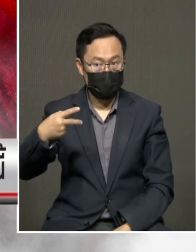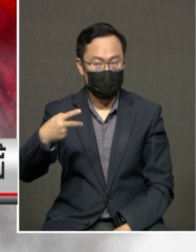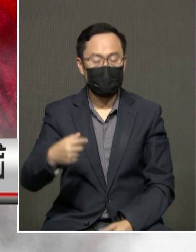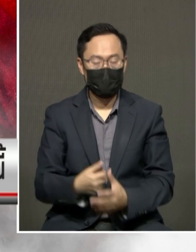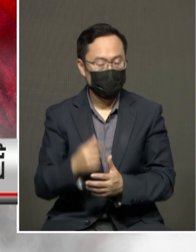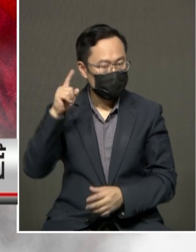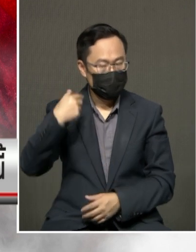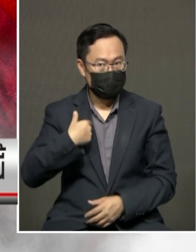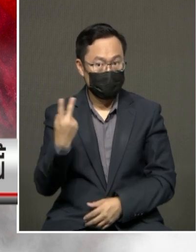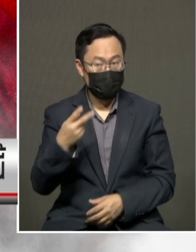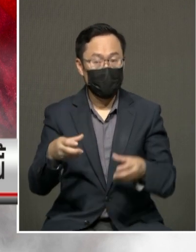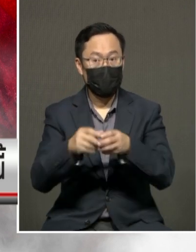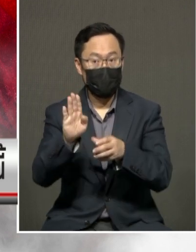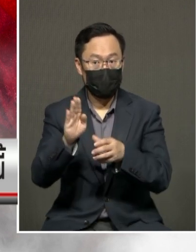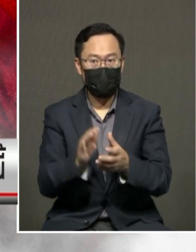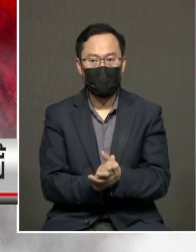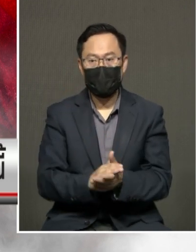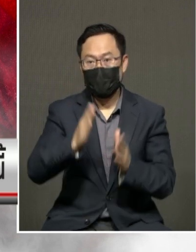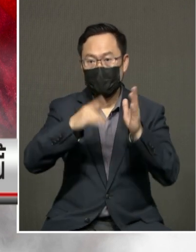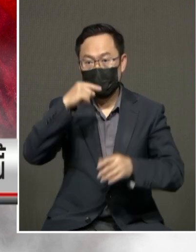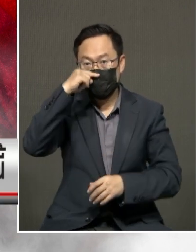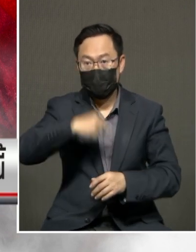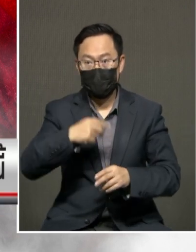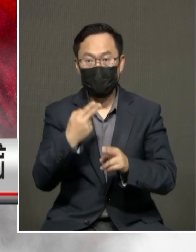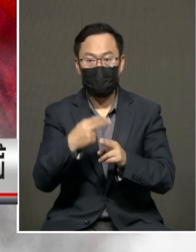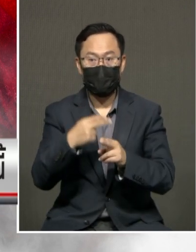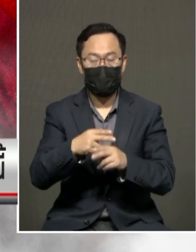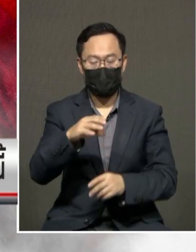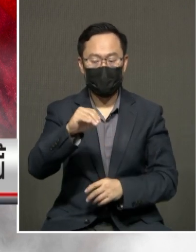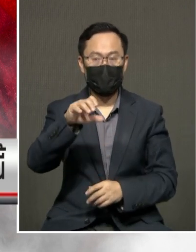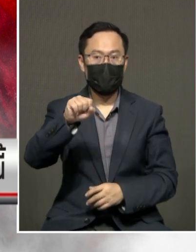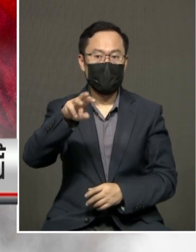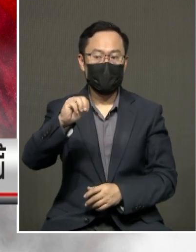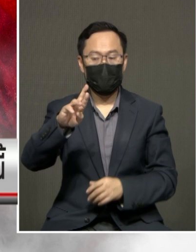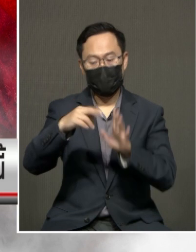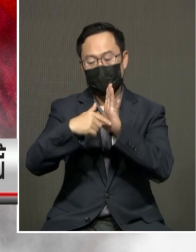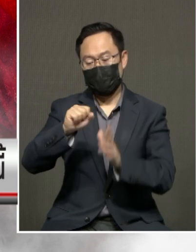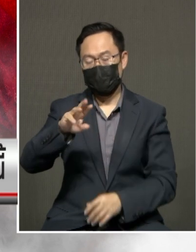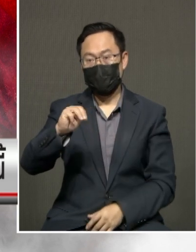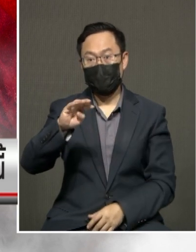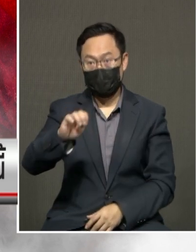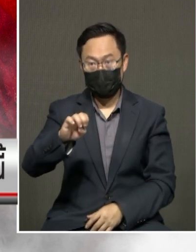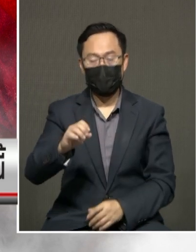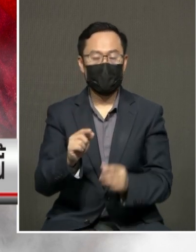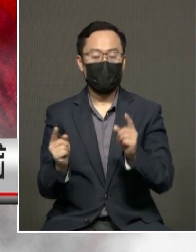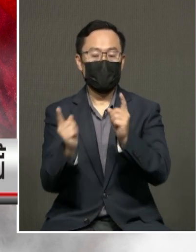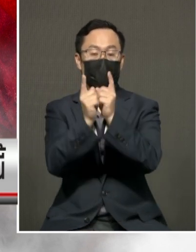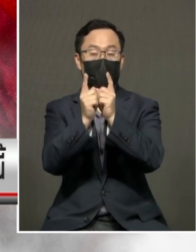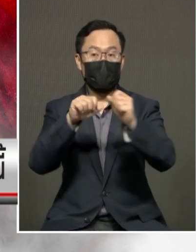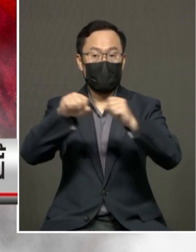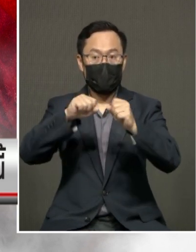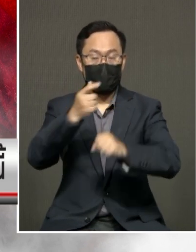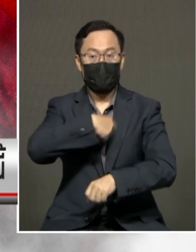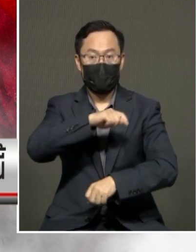โสมรัศมีมานพยิมนะคะก็ชนะคะแนนเดซี่เซเว่นมวยไทยนักชกจากสเปนไปนะคะแล้วก็เพชรน้ำหนึกแฟ